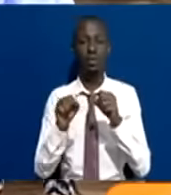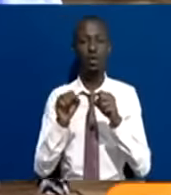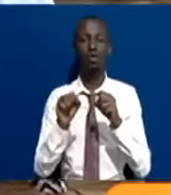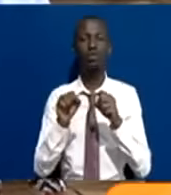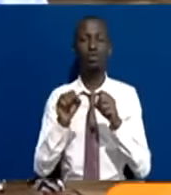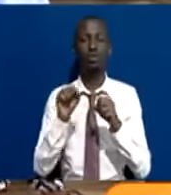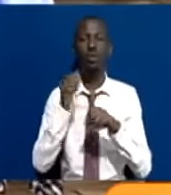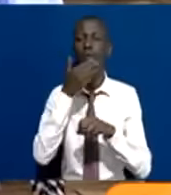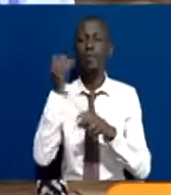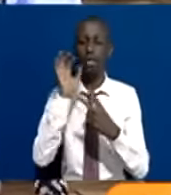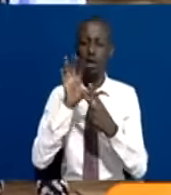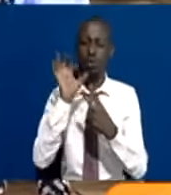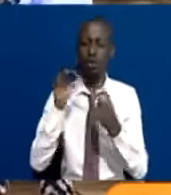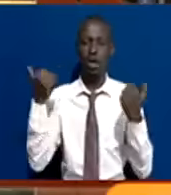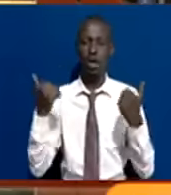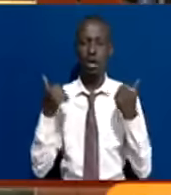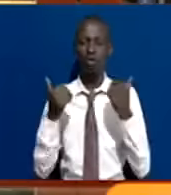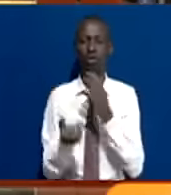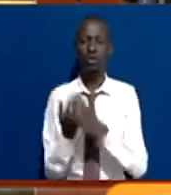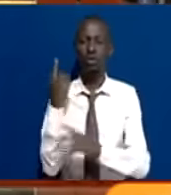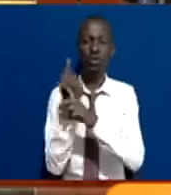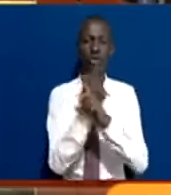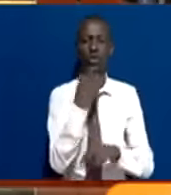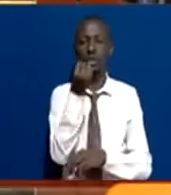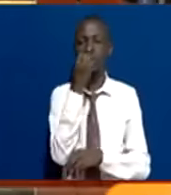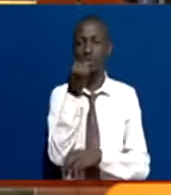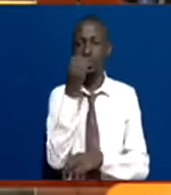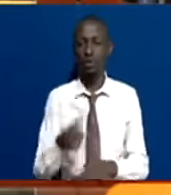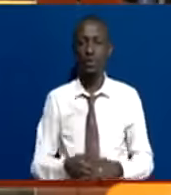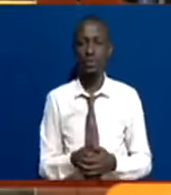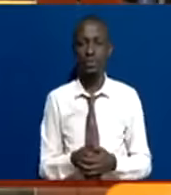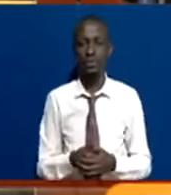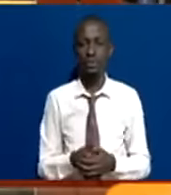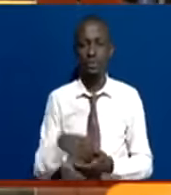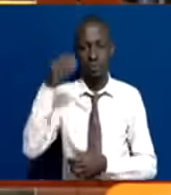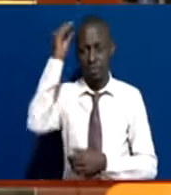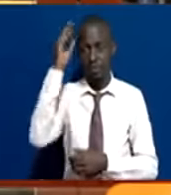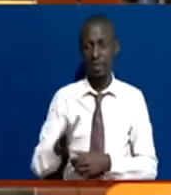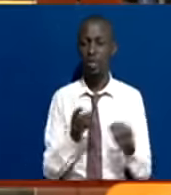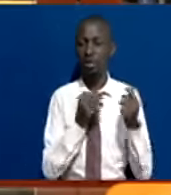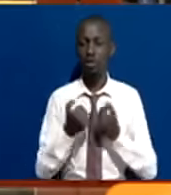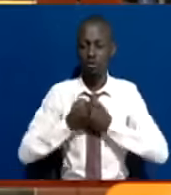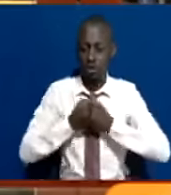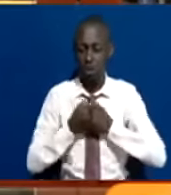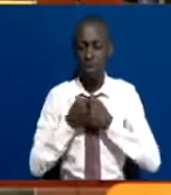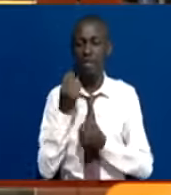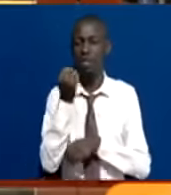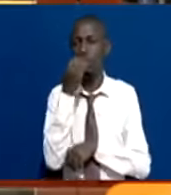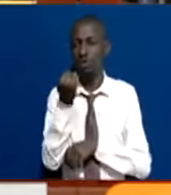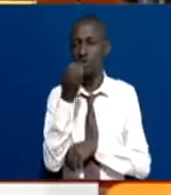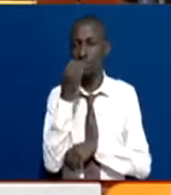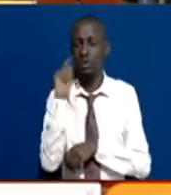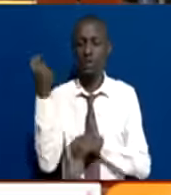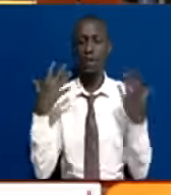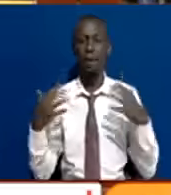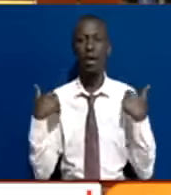mbadala za kuzalisha vyakula. They will have actually even solved. Wanafunzi hawa watakuwa wamesuluhisha changamoto ya vyakula. Wakenya